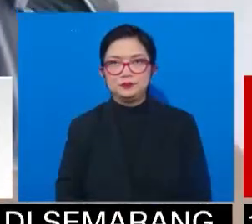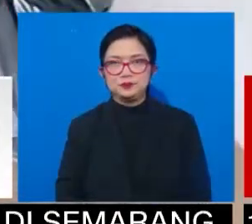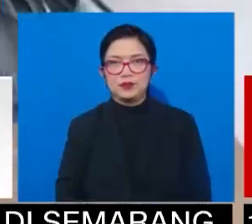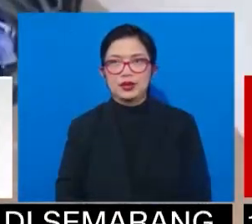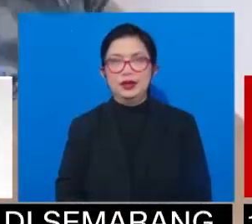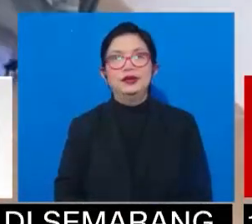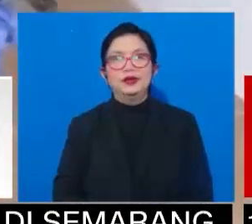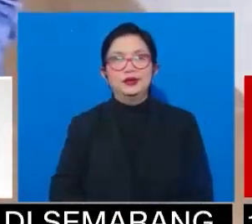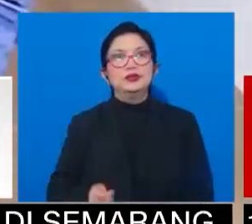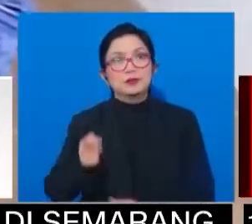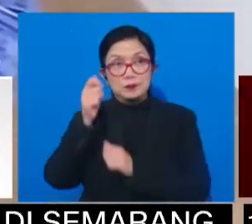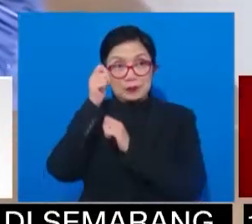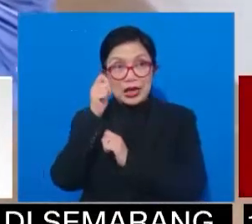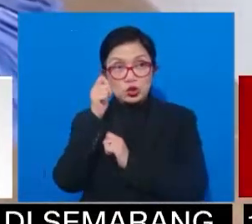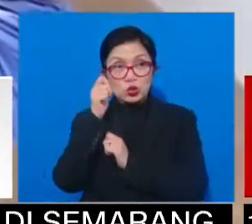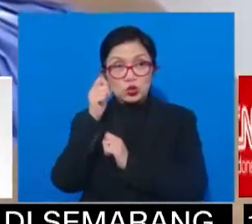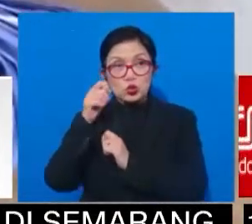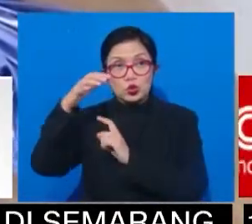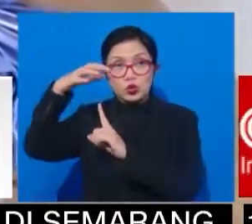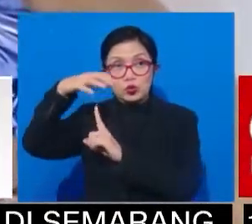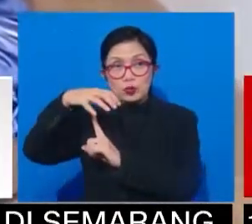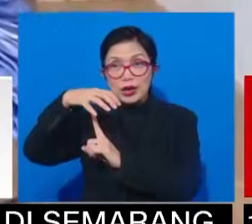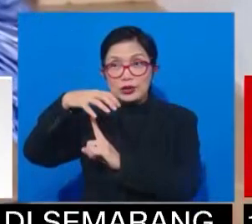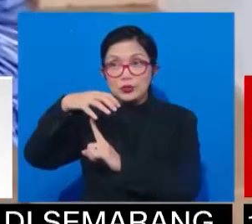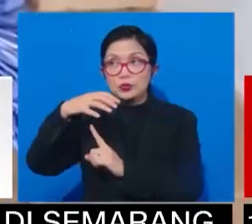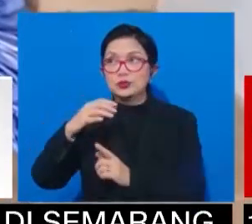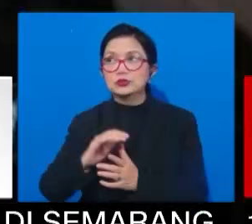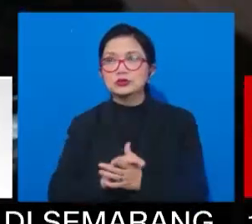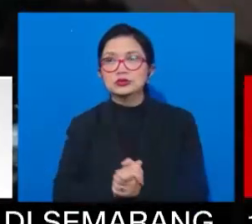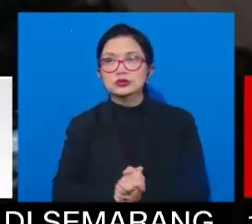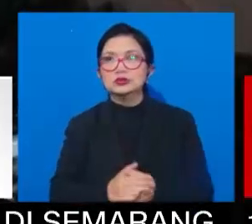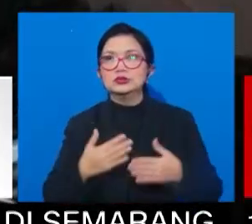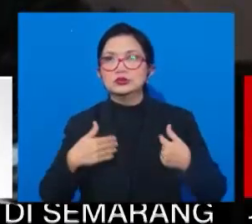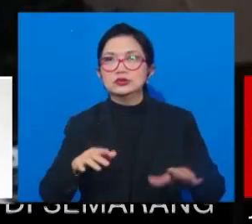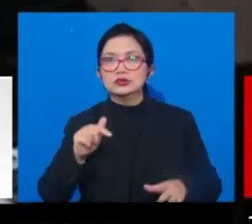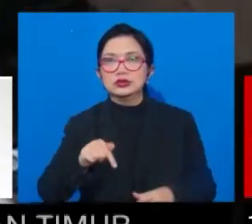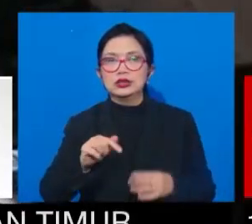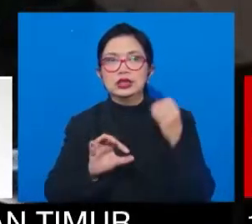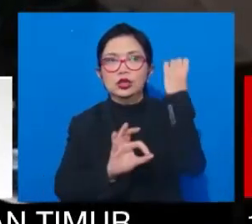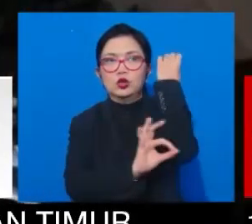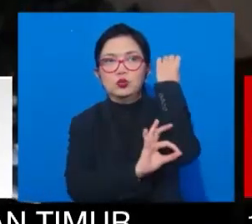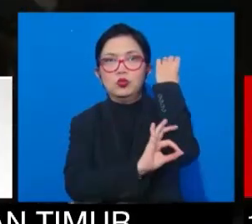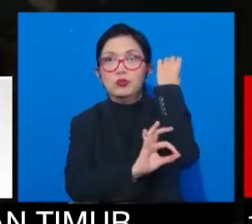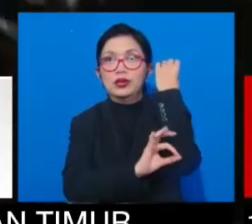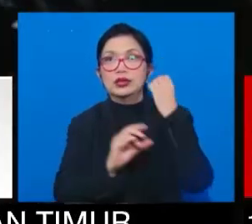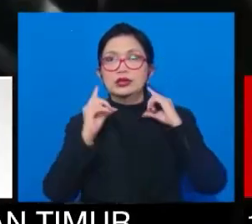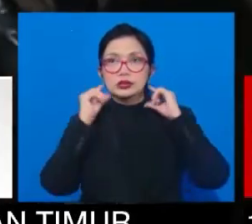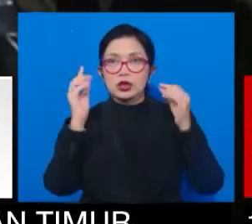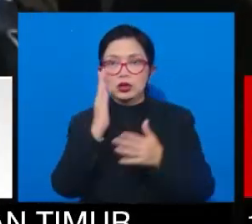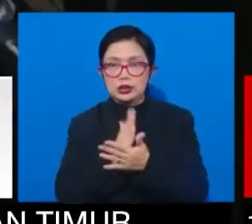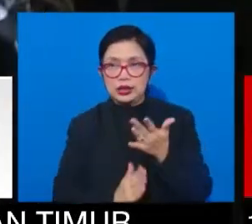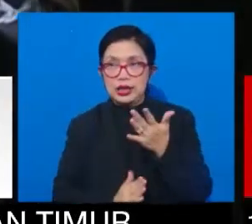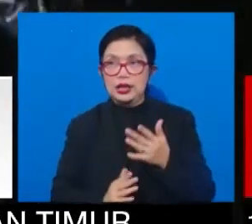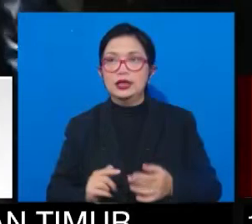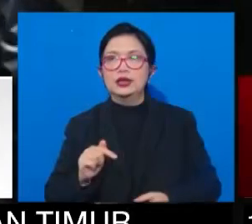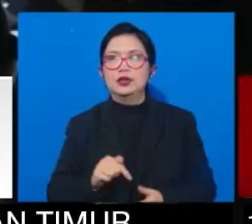Jas hujan menjadi barang yang disiapkan masyarakat untuk menghadapi musim hujan. Melihat peluang itu, Heri Setiawan, warga Kabupaten Kebumen,